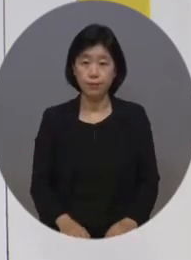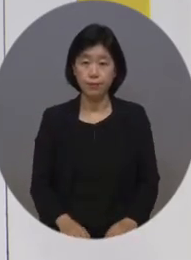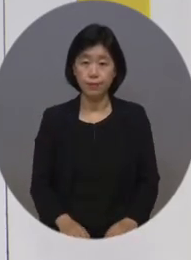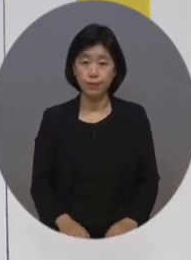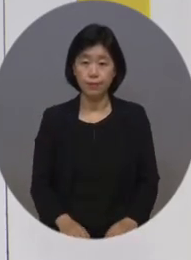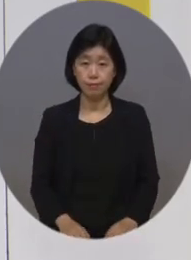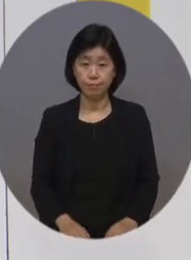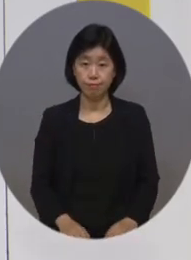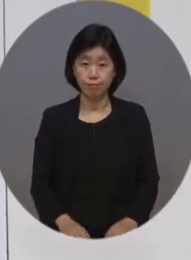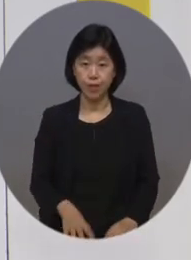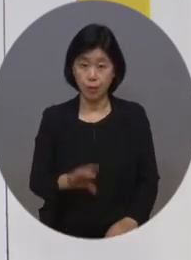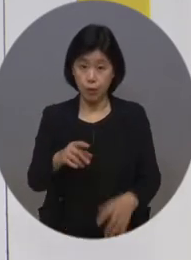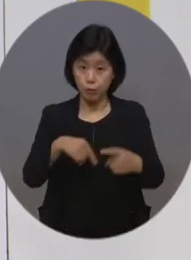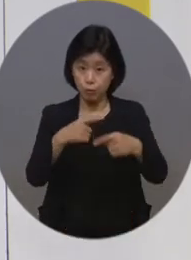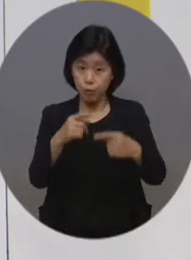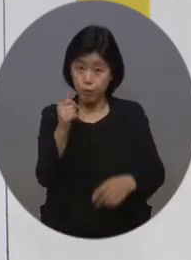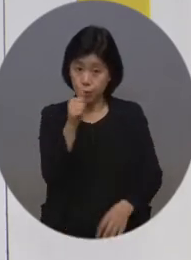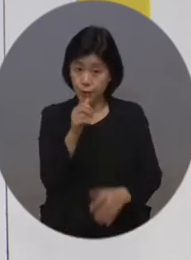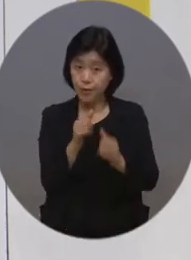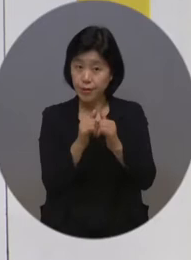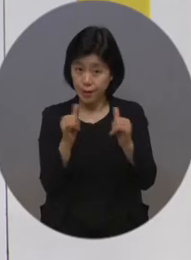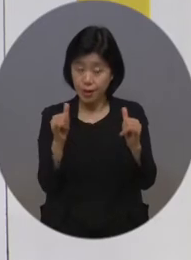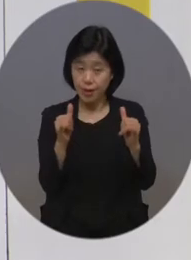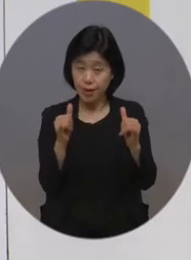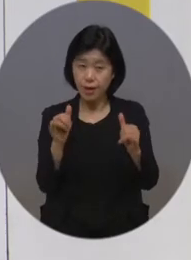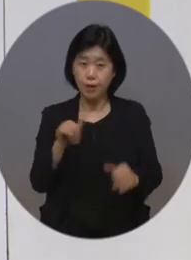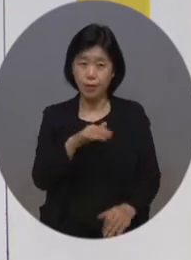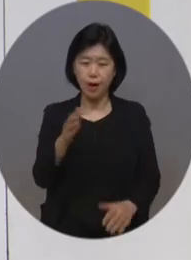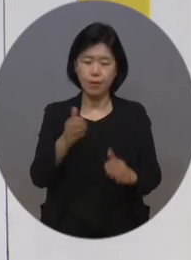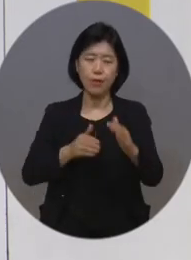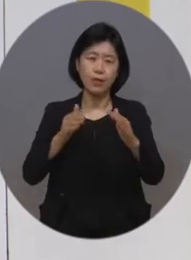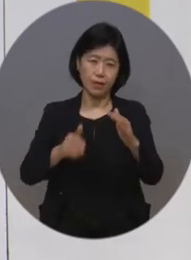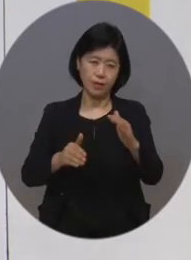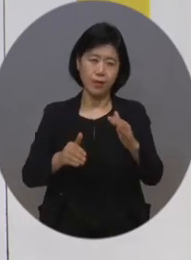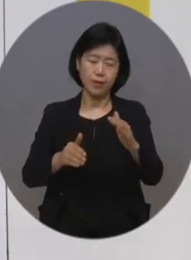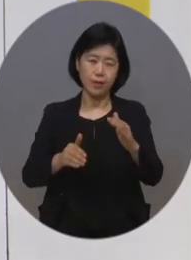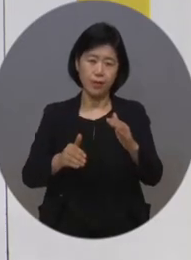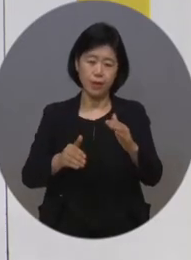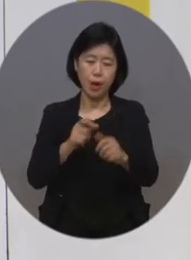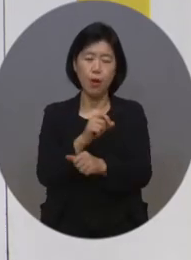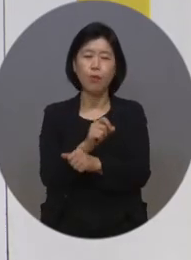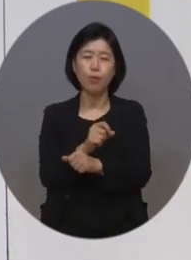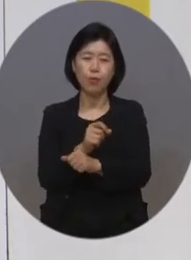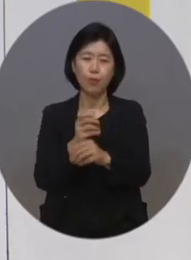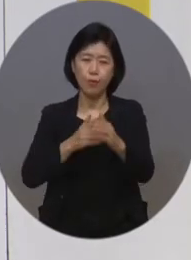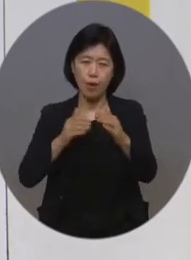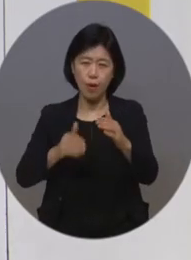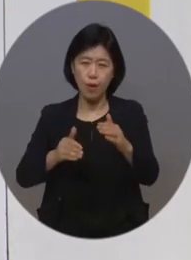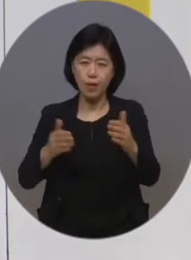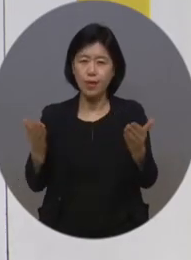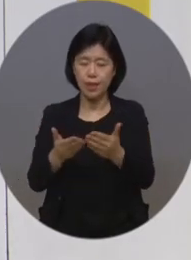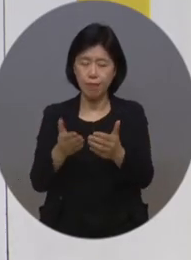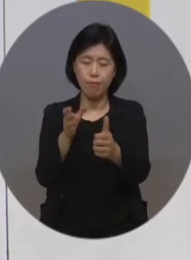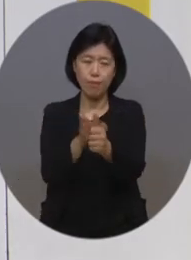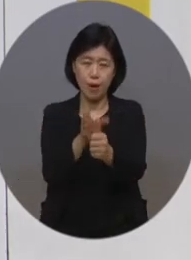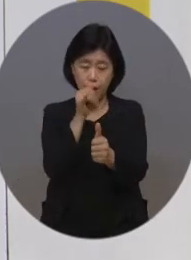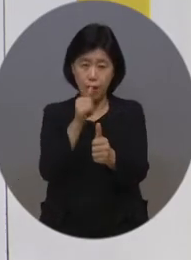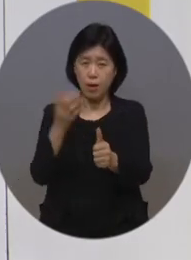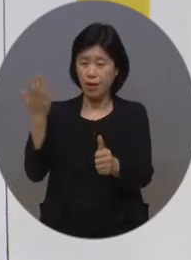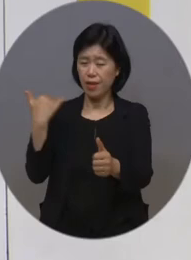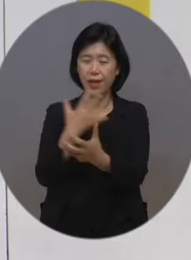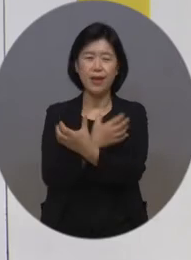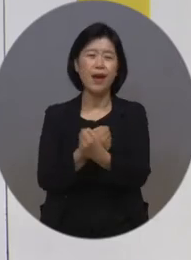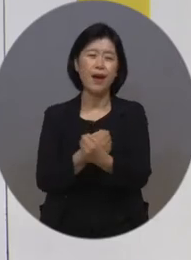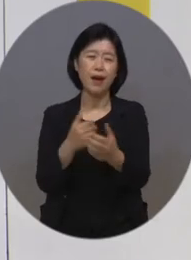수와 수 수확 역사를 저희가 정식 공문으로 전국 최초로 채용해서 지금도 옛날에는 계약직으로 끝내야